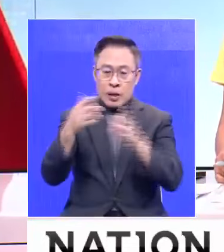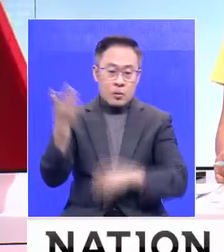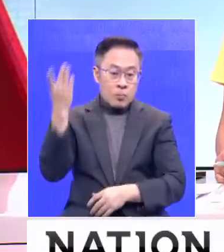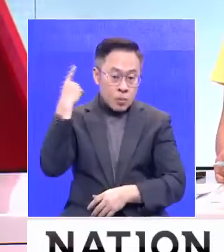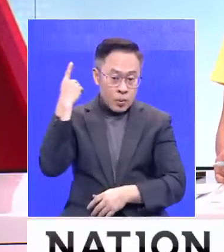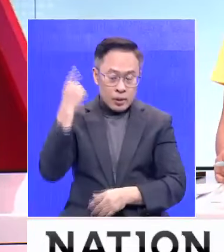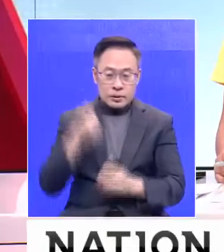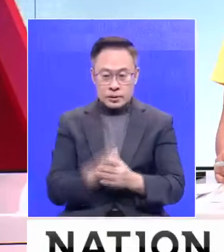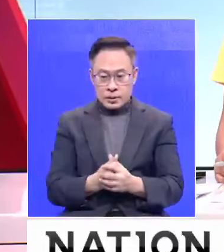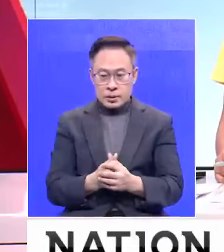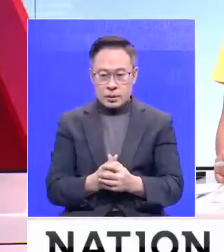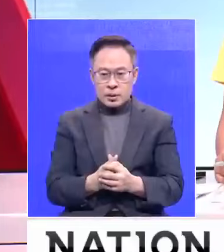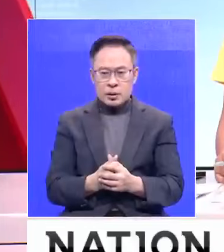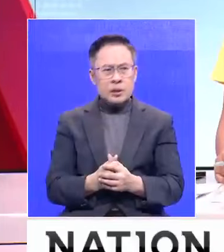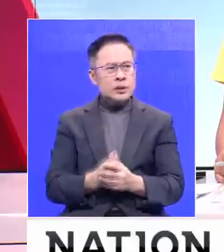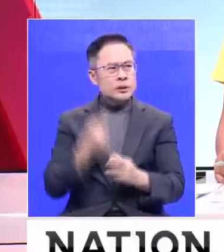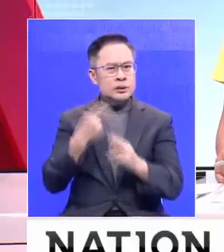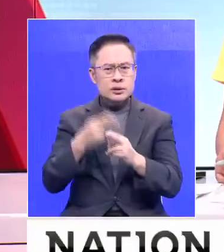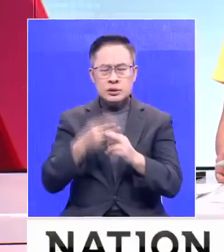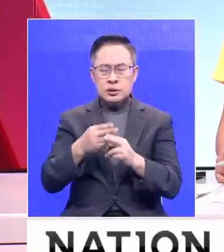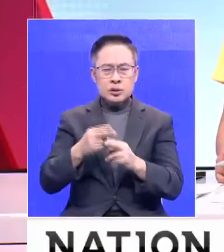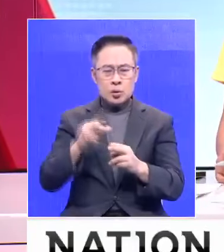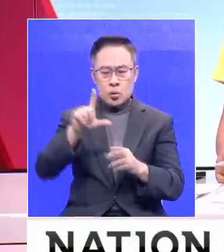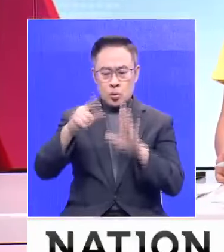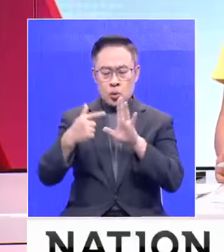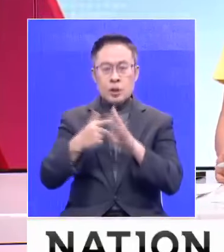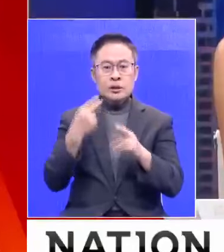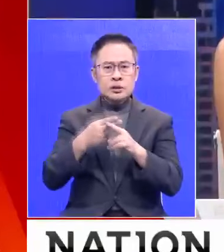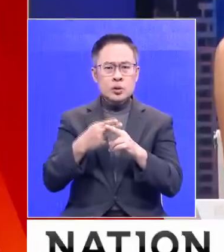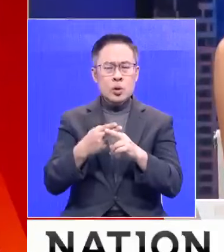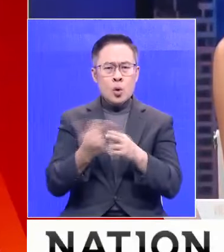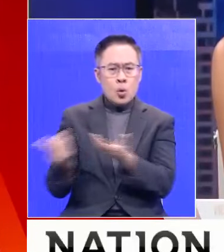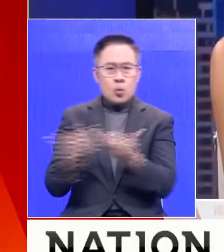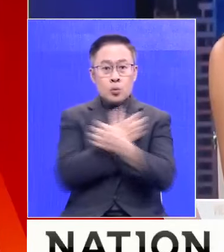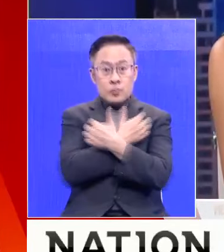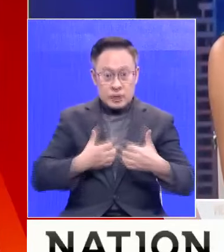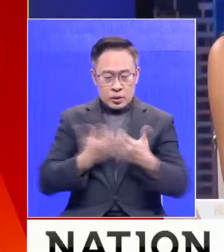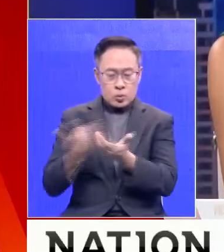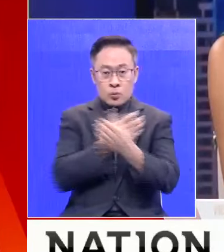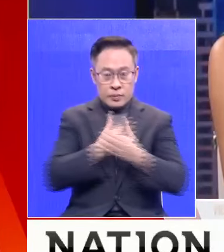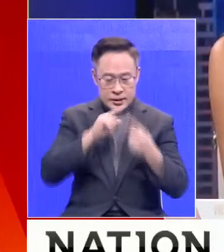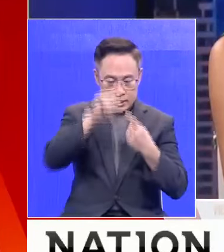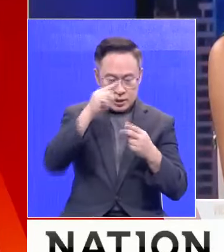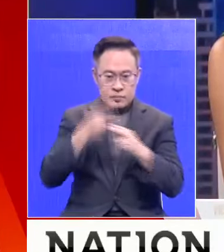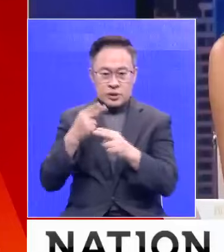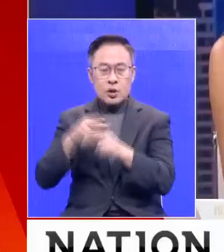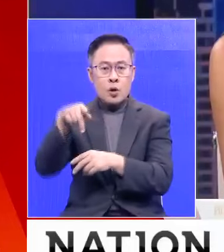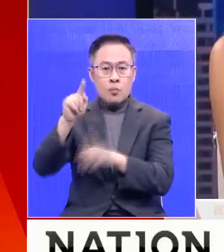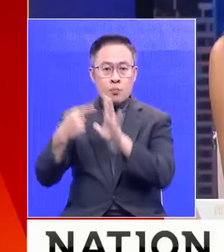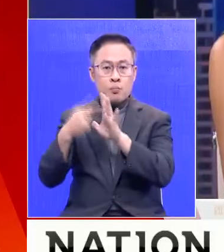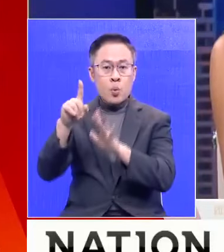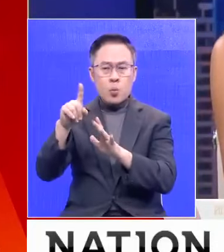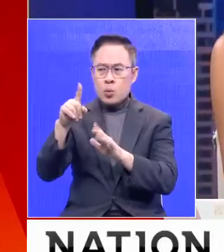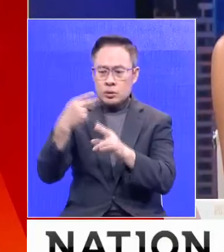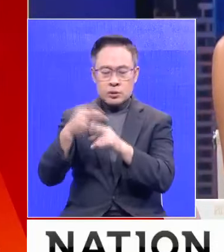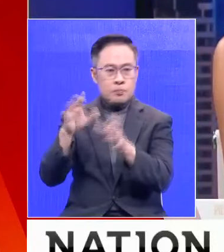ครับคดีคุณลูกหมีกับคุณปูเนี่ยนะครับเรื่องการทวงหนี้กัน2ล้านวันนี้บ่าย2เดี๋ยวมีประเด็นกันอีกครับก